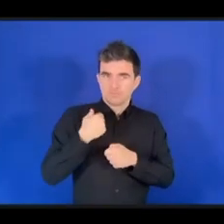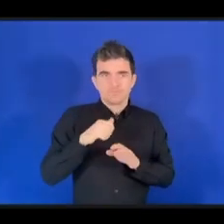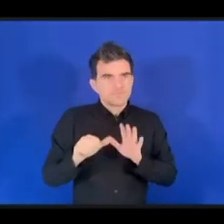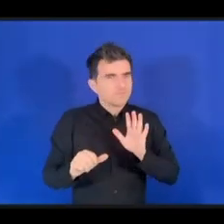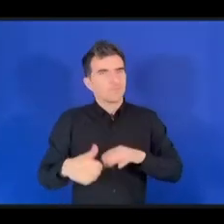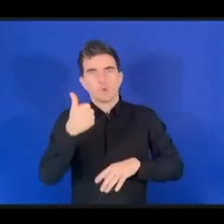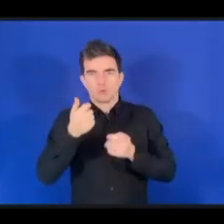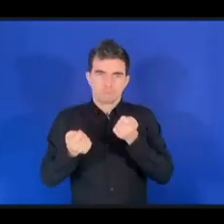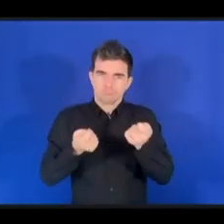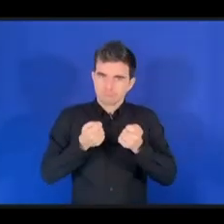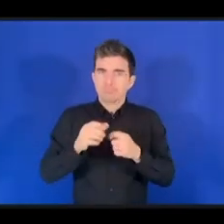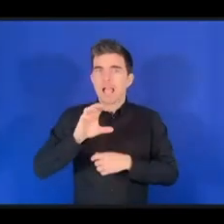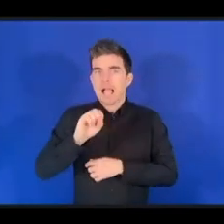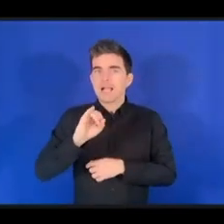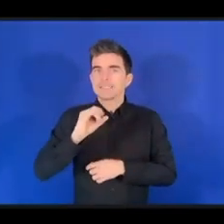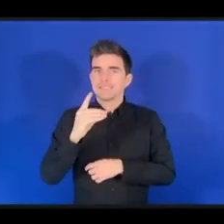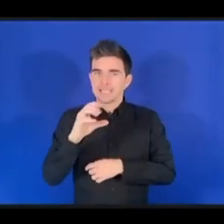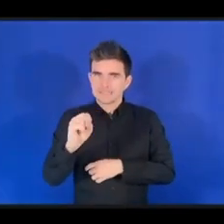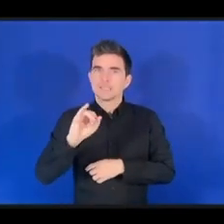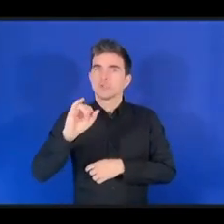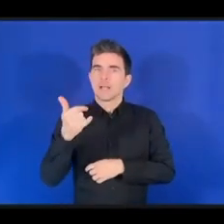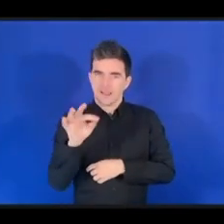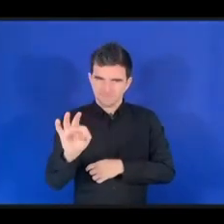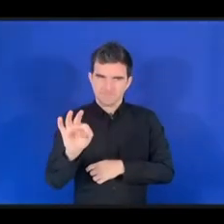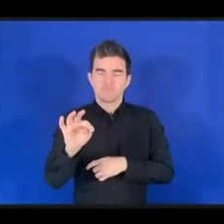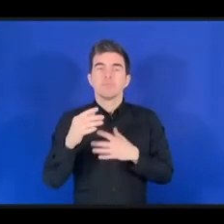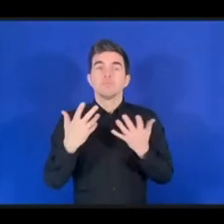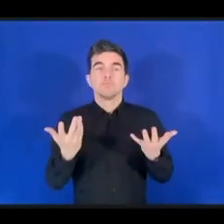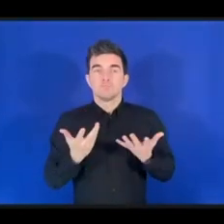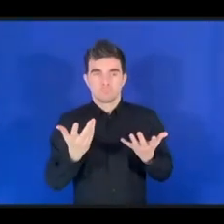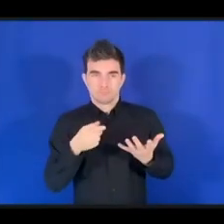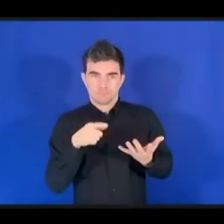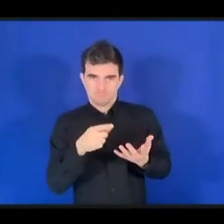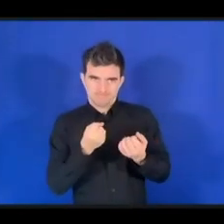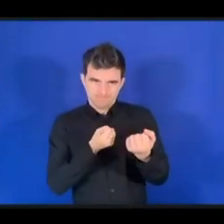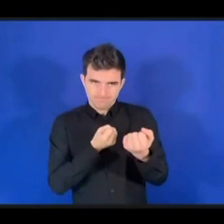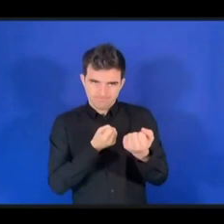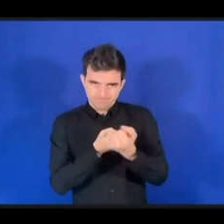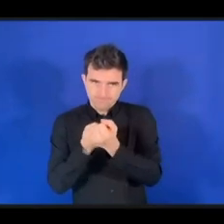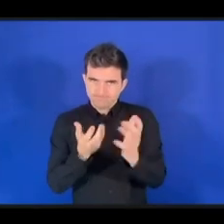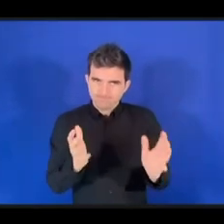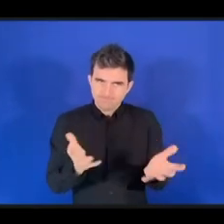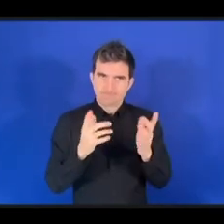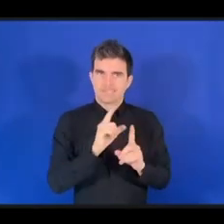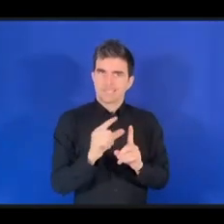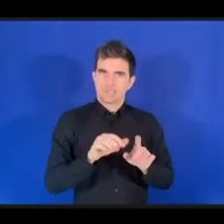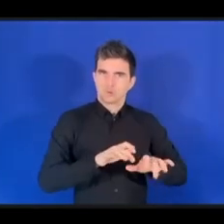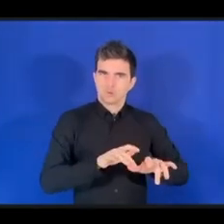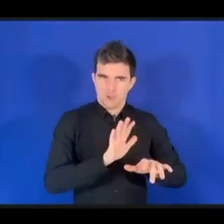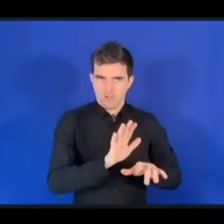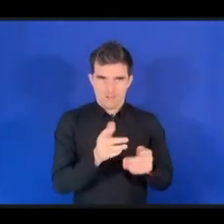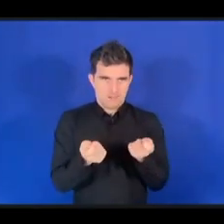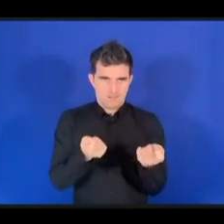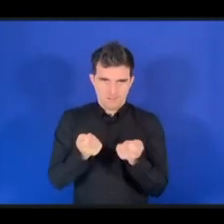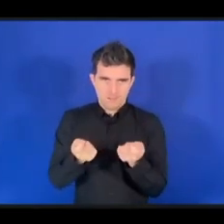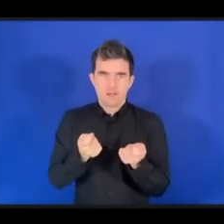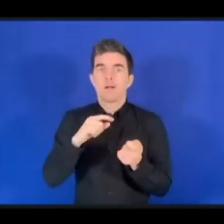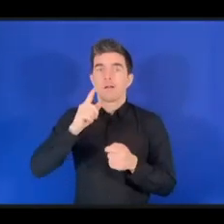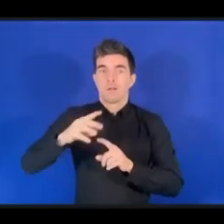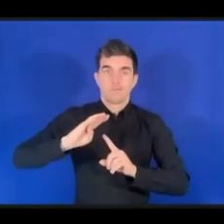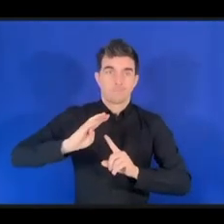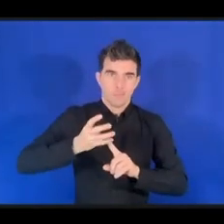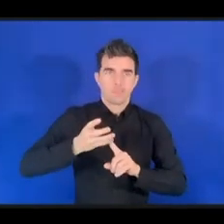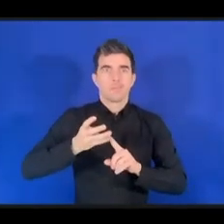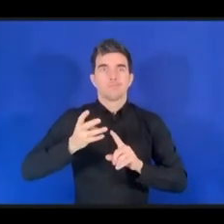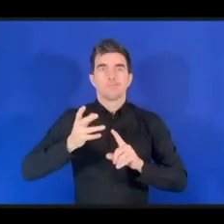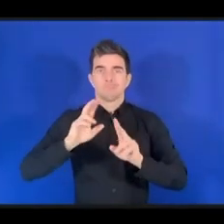FGI et nous allons continuer à faire notre plaidoyer des les petits États insulaires notamment au